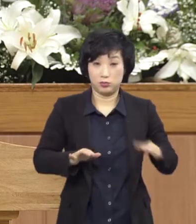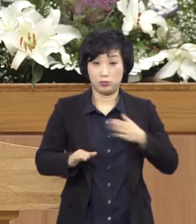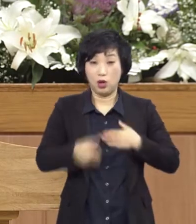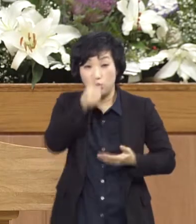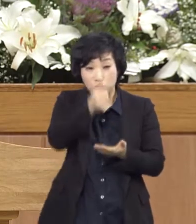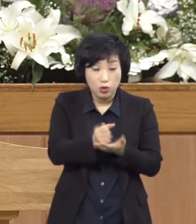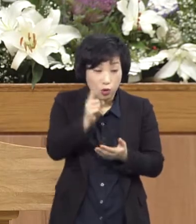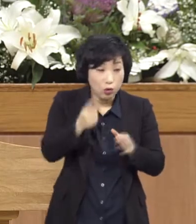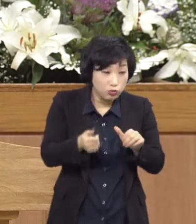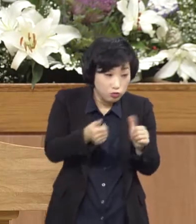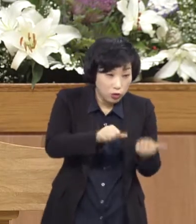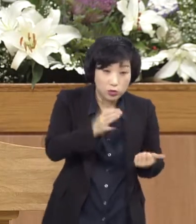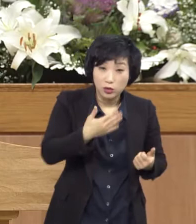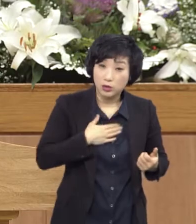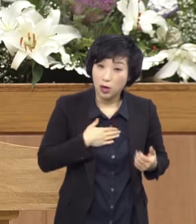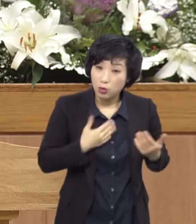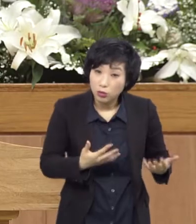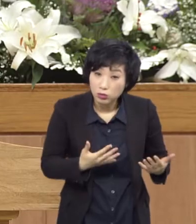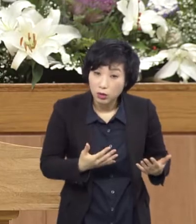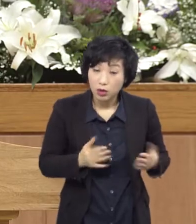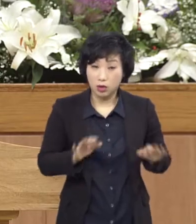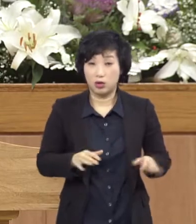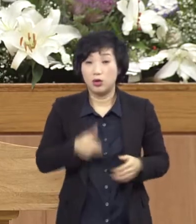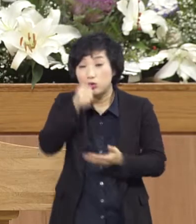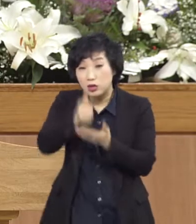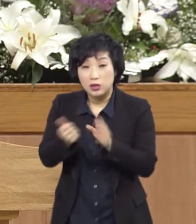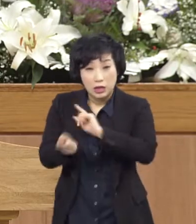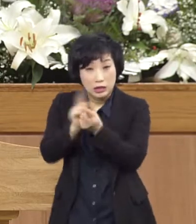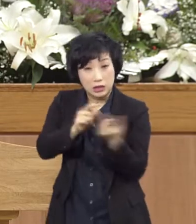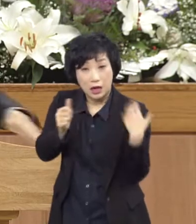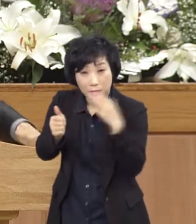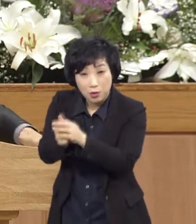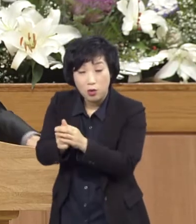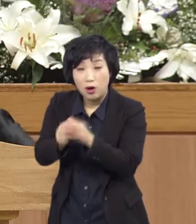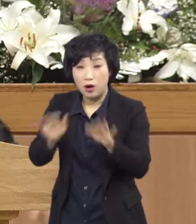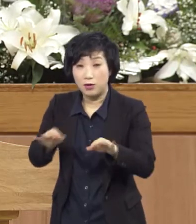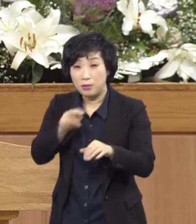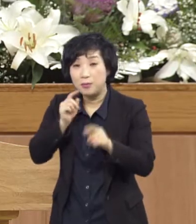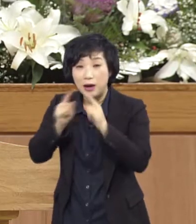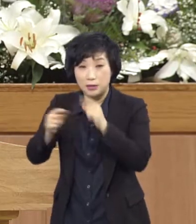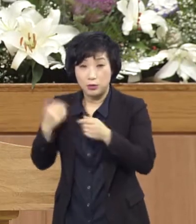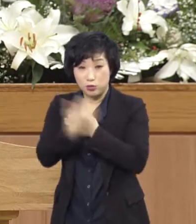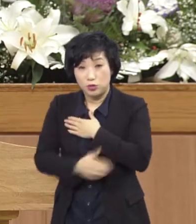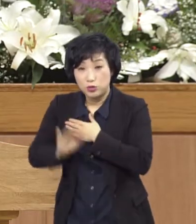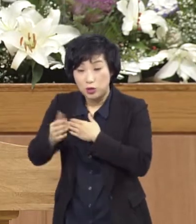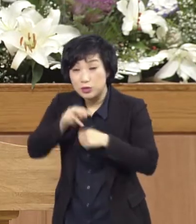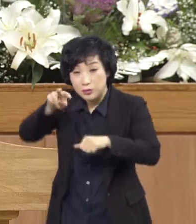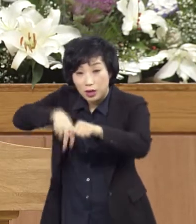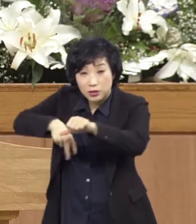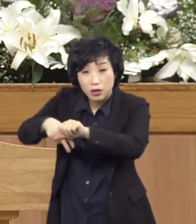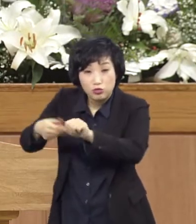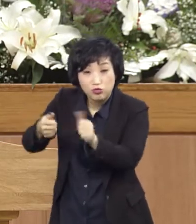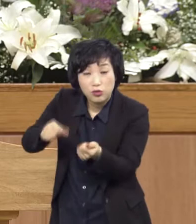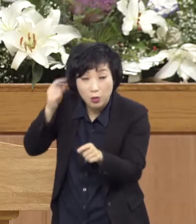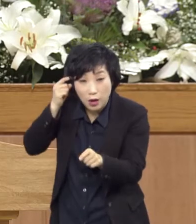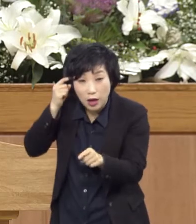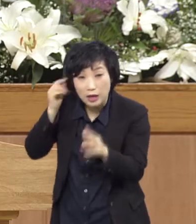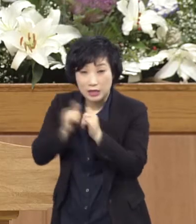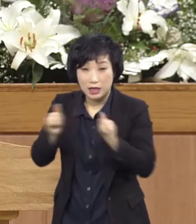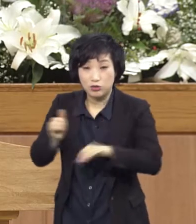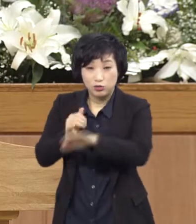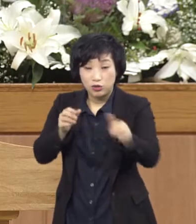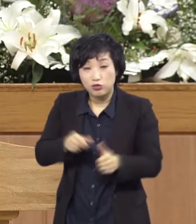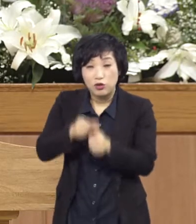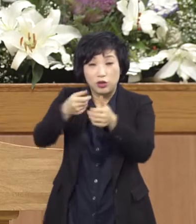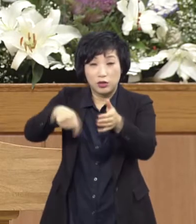위해서 말씀이 육신이 되어서 십자가에 달려 죽으신 것은 인간을 살리려는 하나님의 합법적인